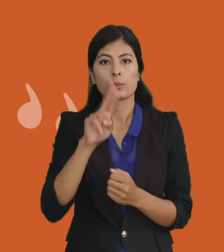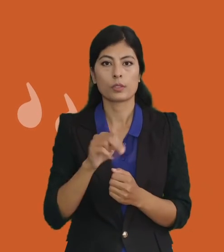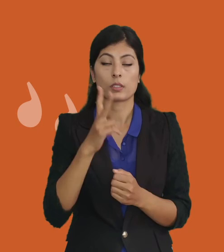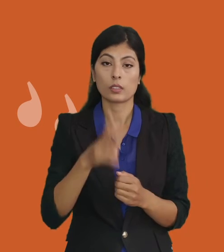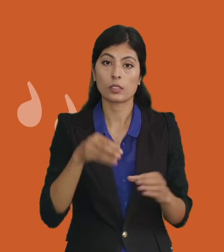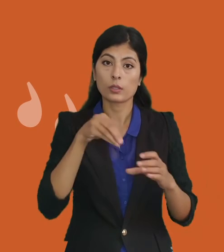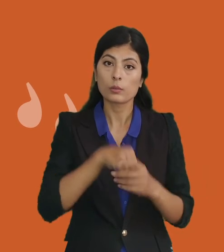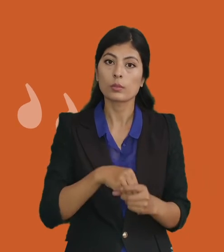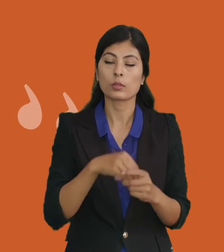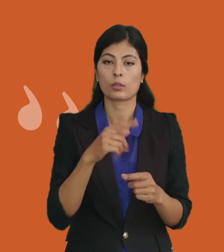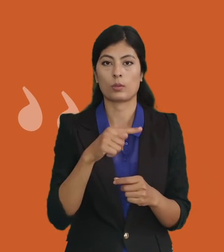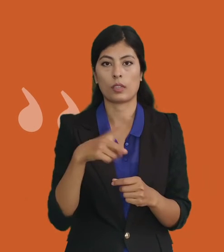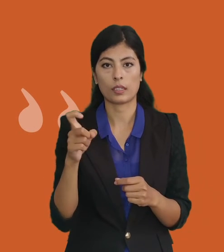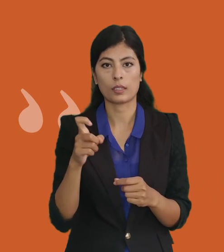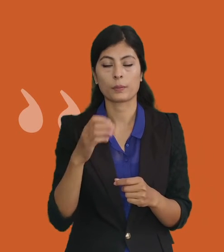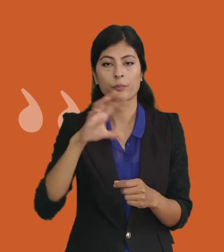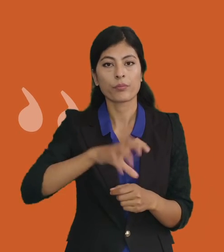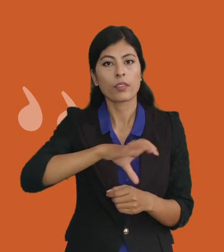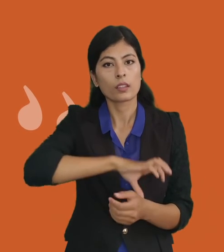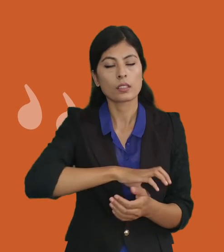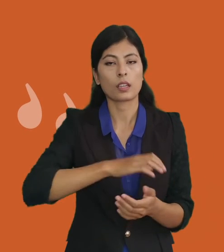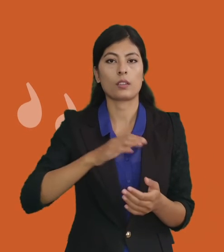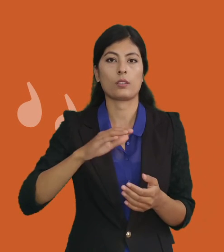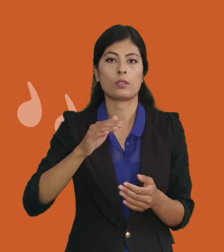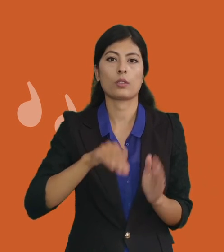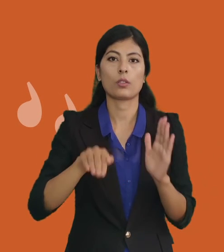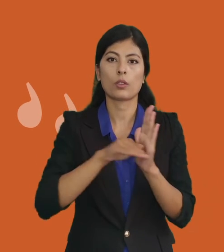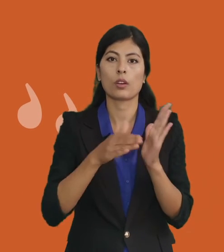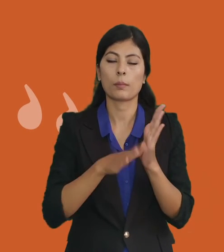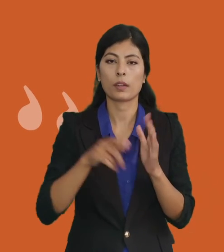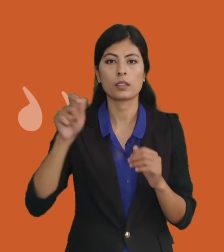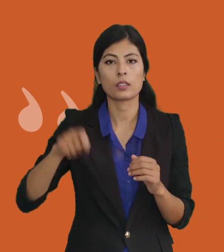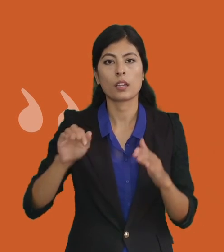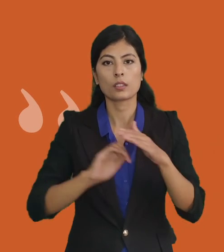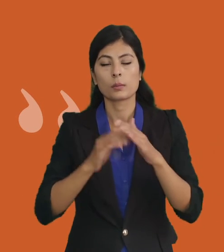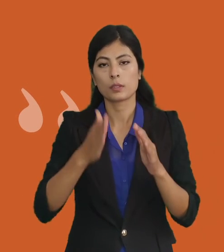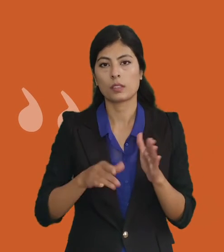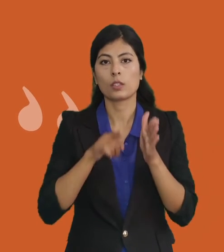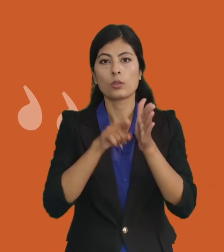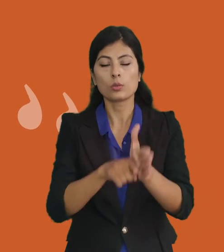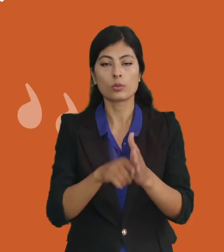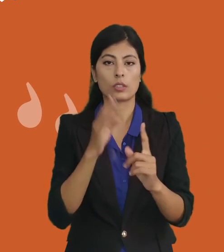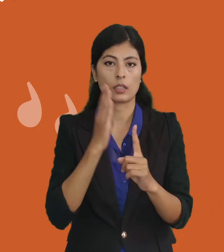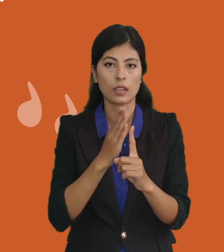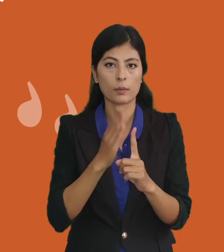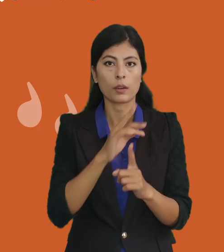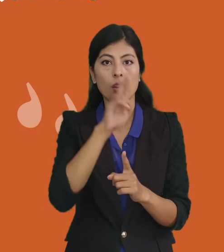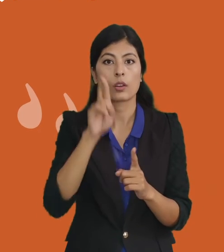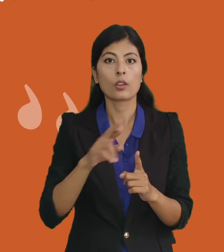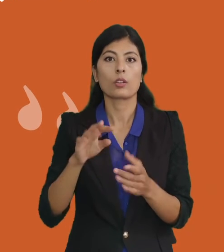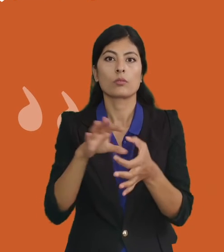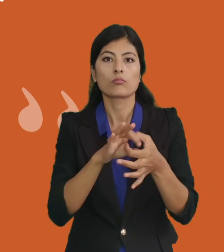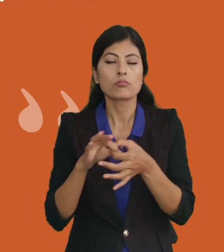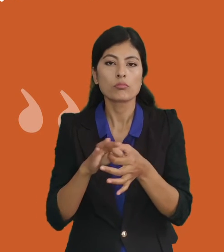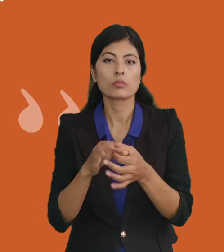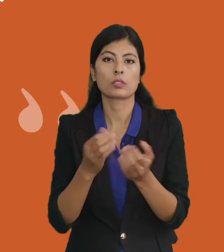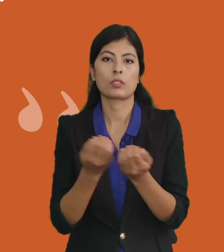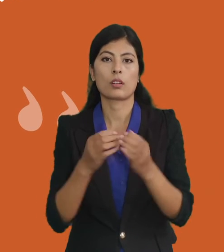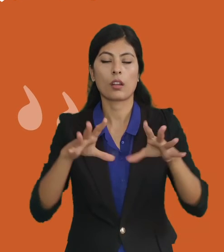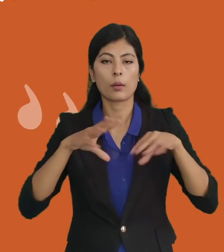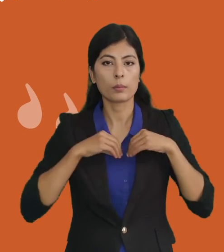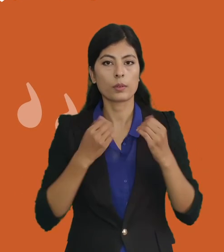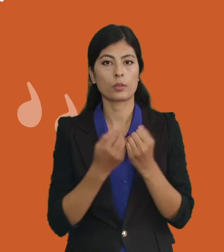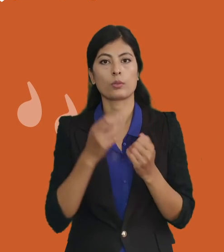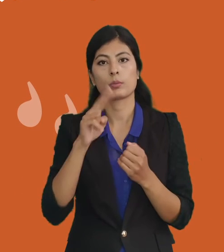के चाही। यही प्रयोजन के लेल स्थानीय तह द्वारा न्यायिक समिति के माध्यम से शिकायत के ऊपर